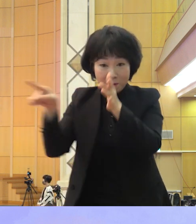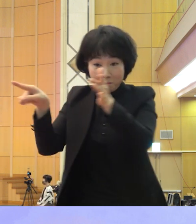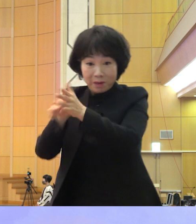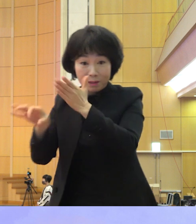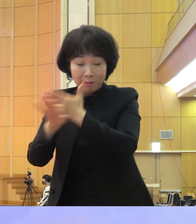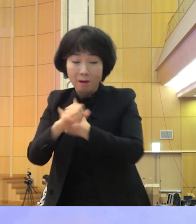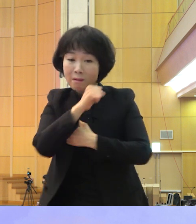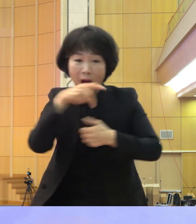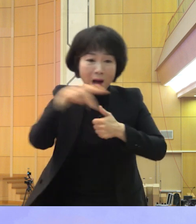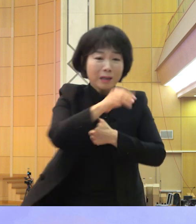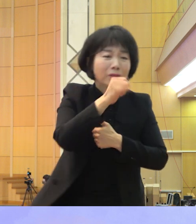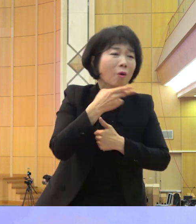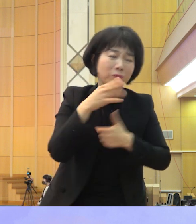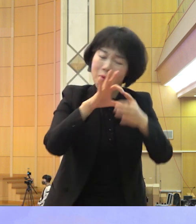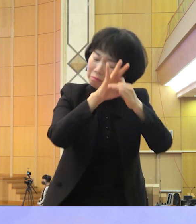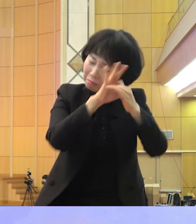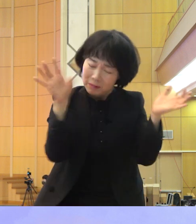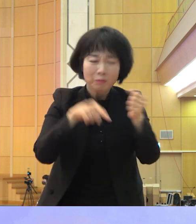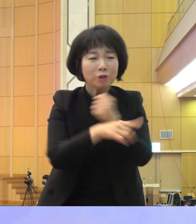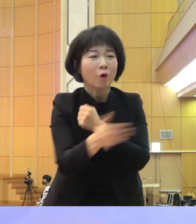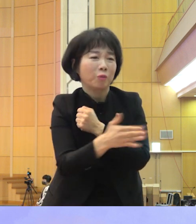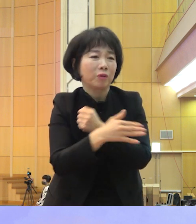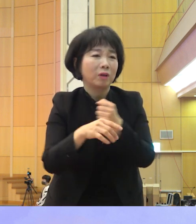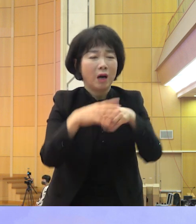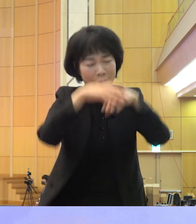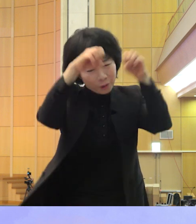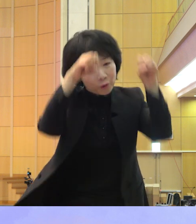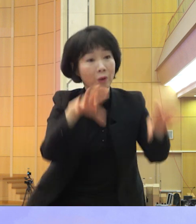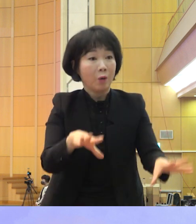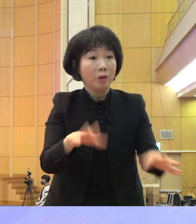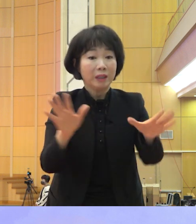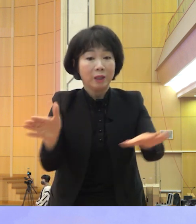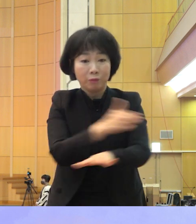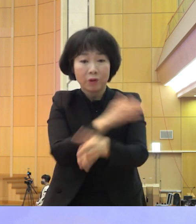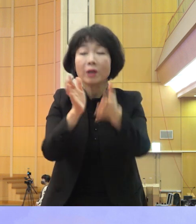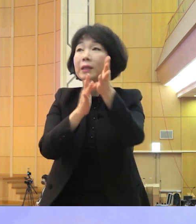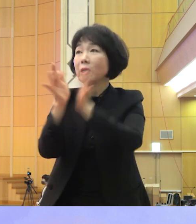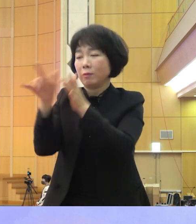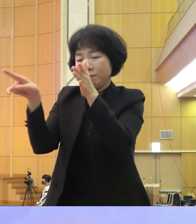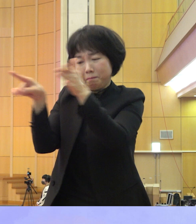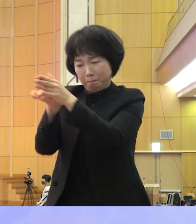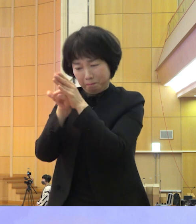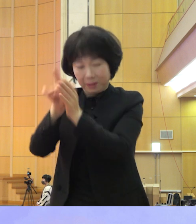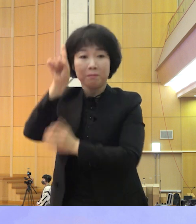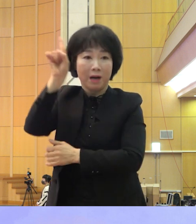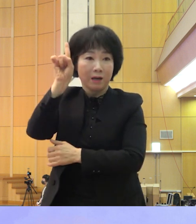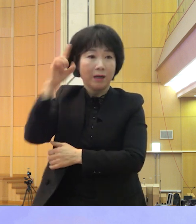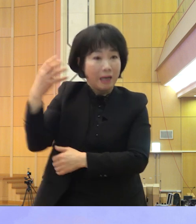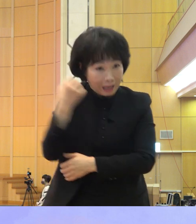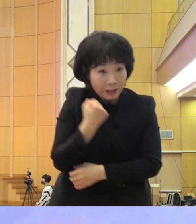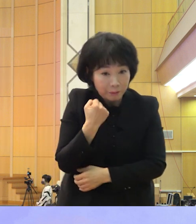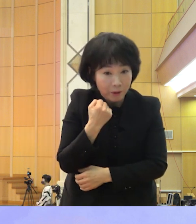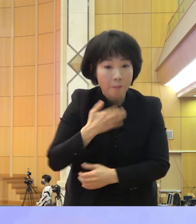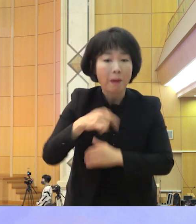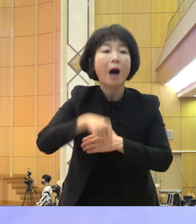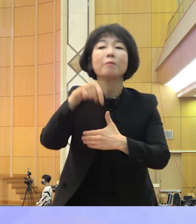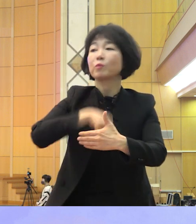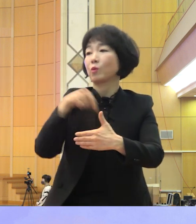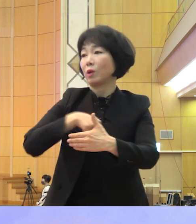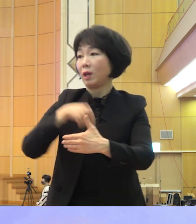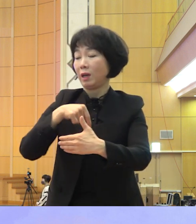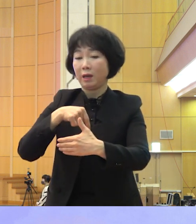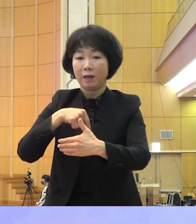할례든 무할례든 아무 의미가 없고 아무 효력이 없고 이제는 예수를 믿음으로 말미암아 내